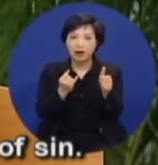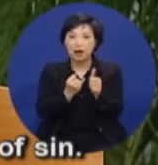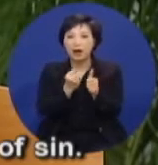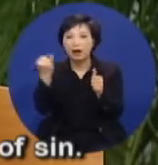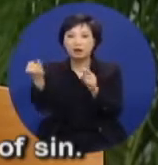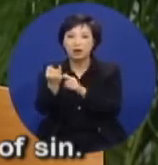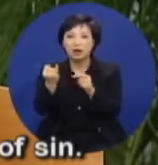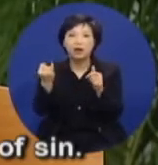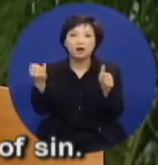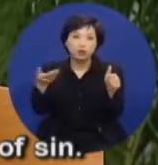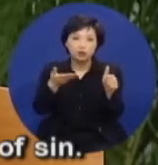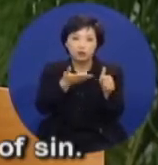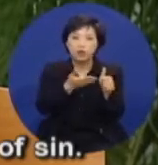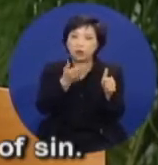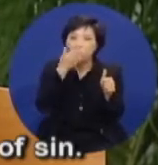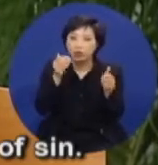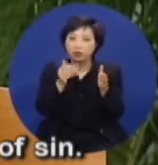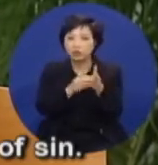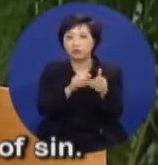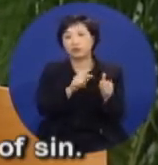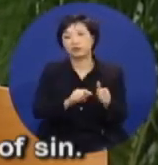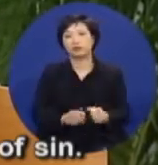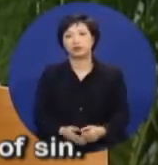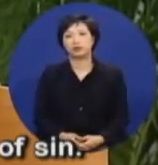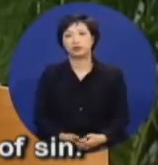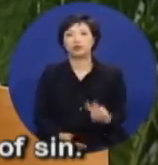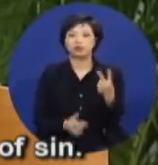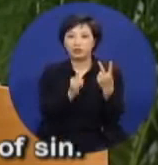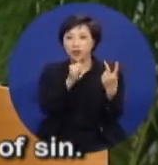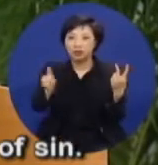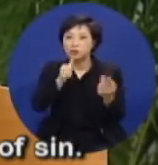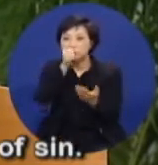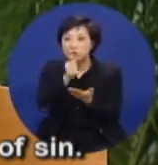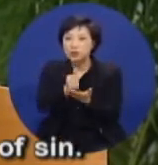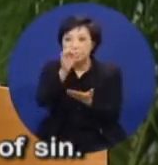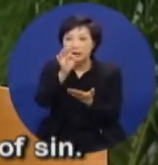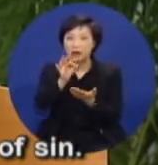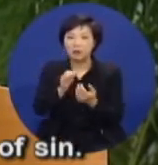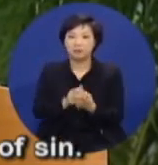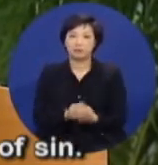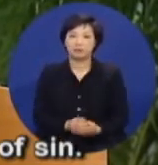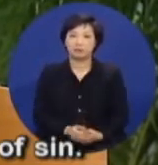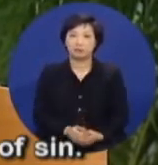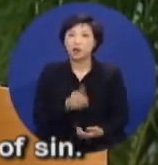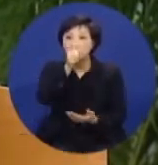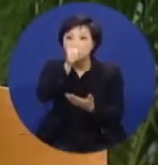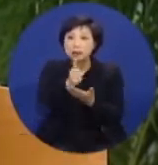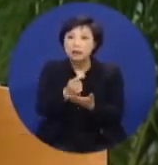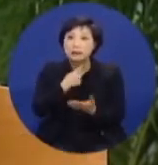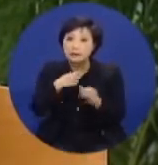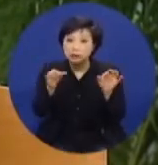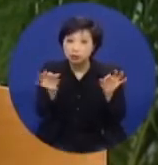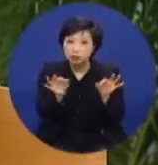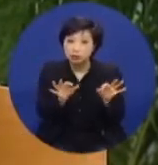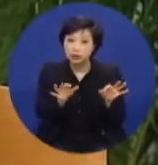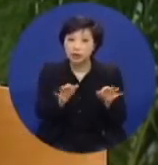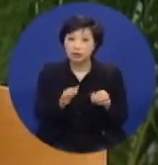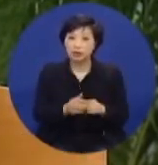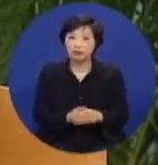먹고 그 계획 압수 도 포 죄를 범하는 순간에